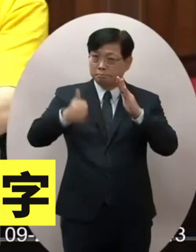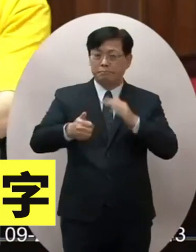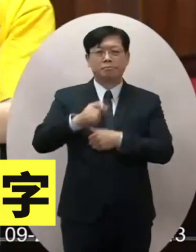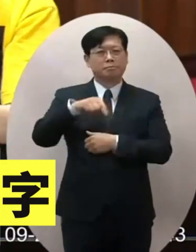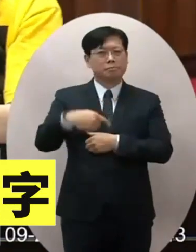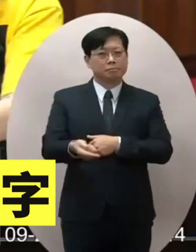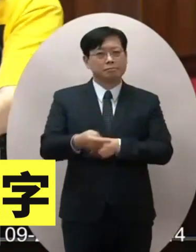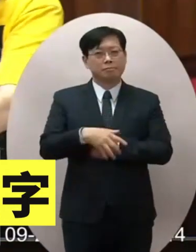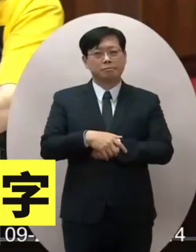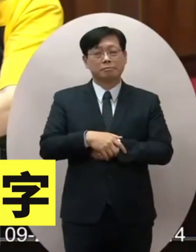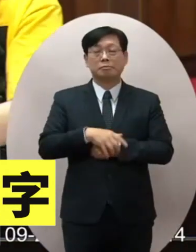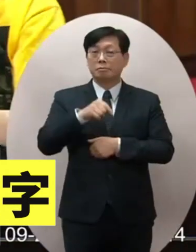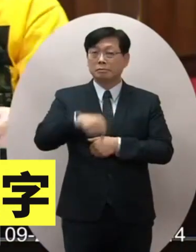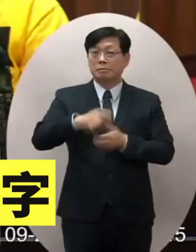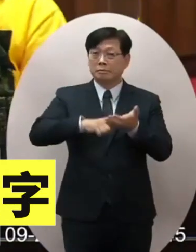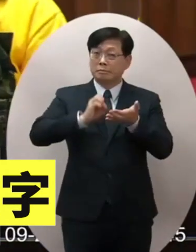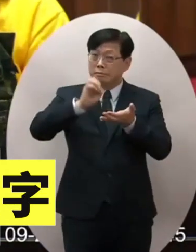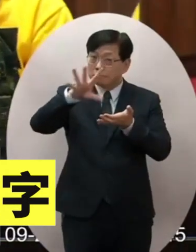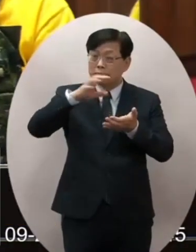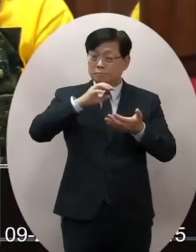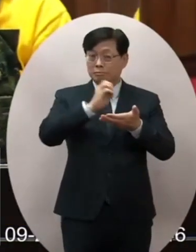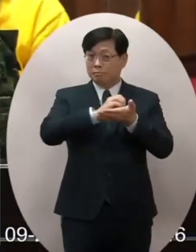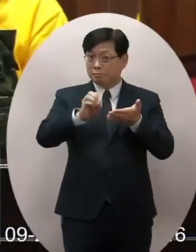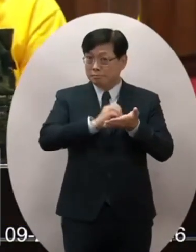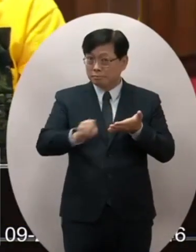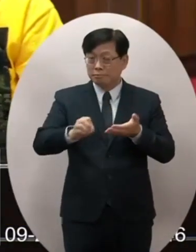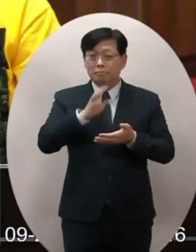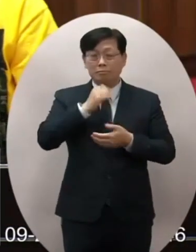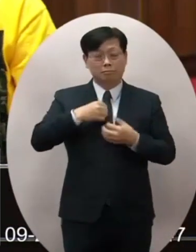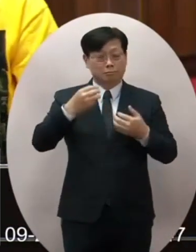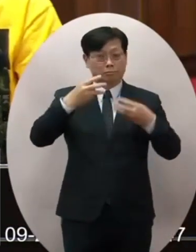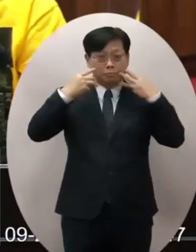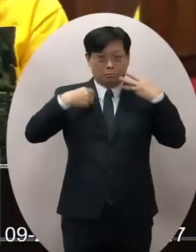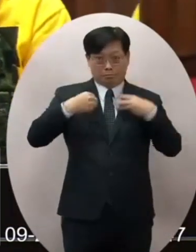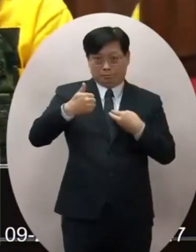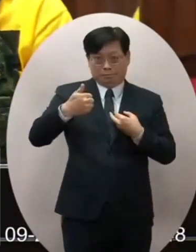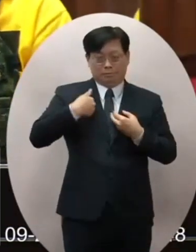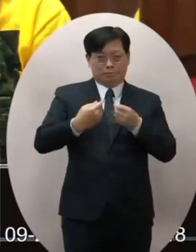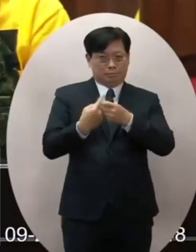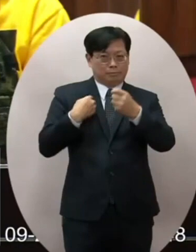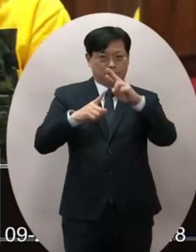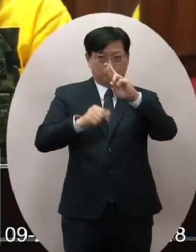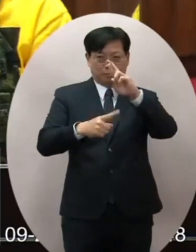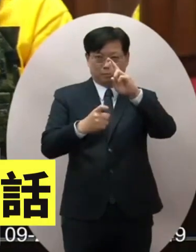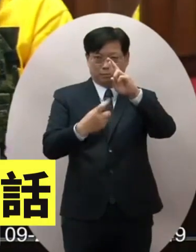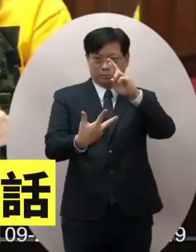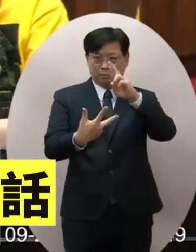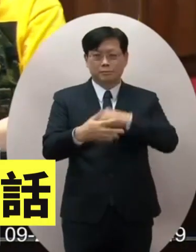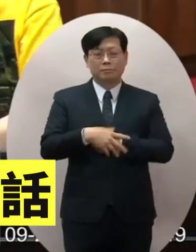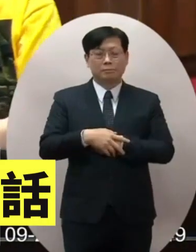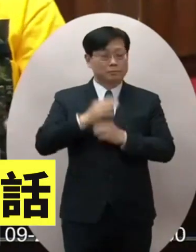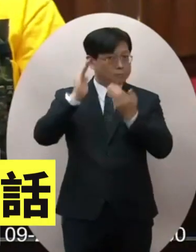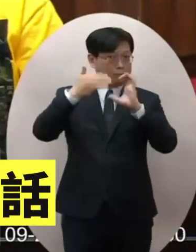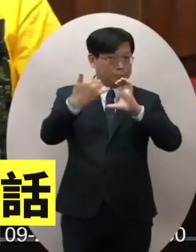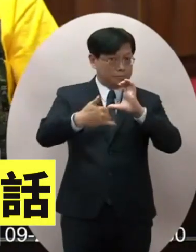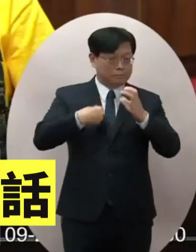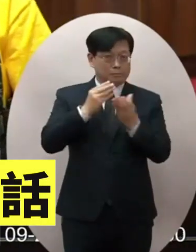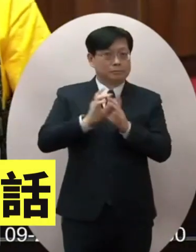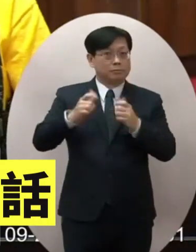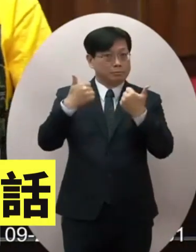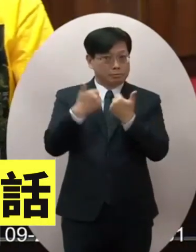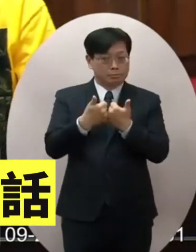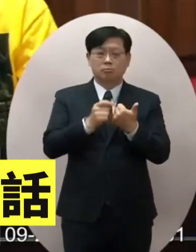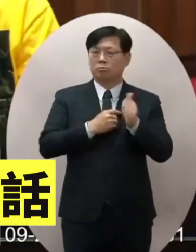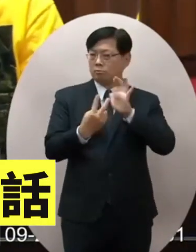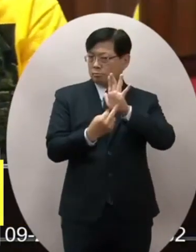再来就是说，这张简报上的文字是裴伟在去年12月17日静电视的股东会议